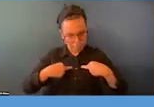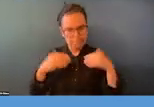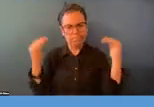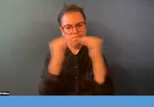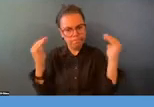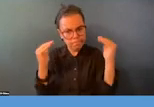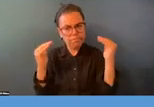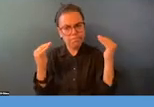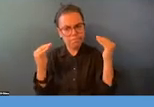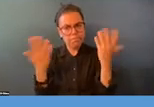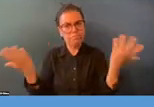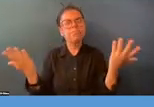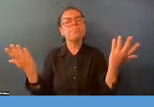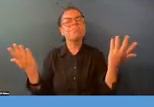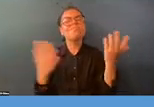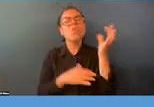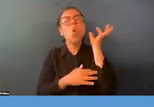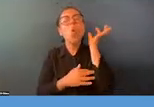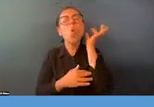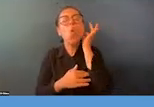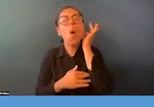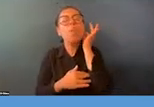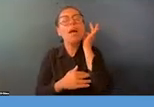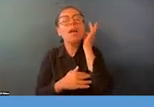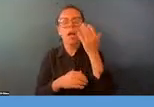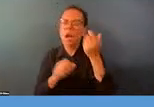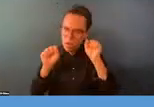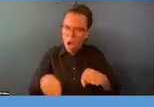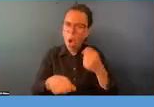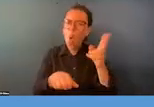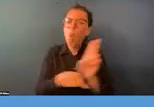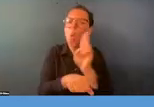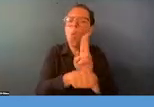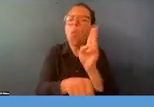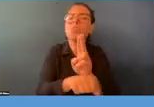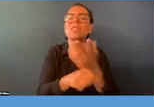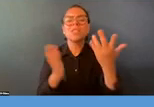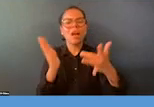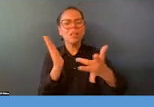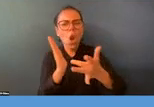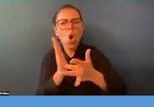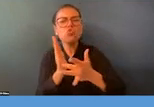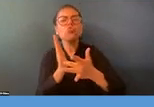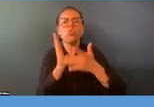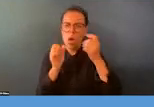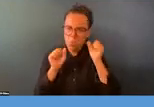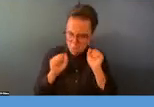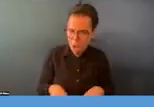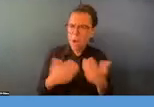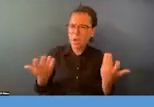к технологиям для своевременного оповещения женщин о погодных изменениях.